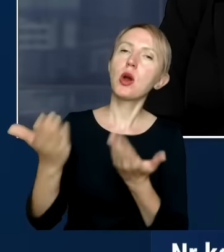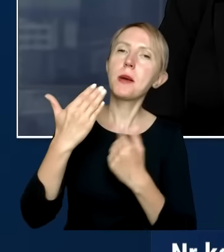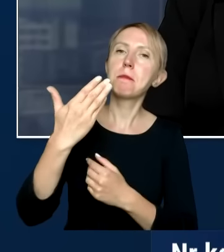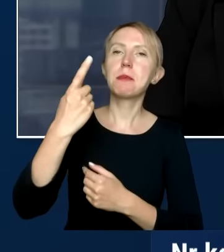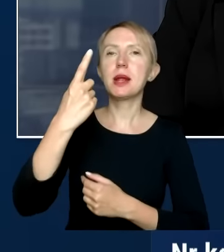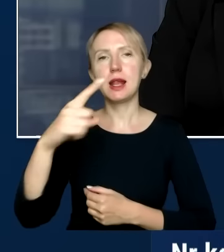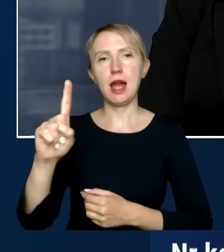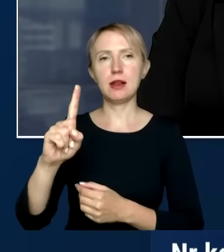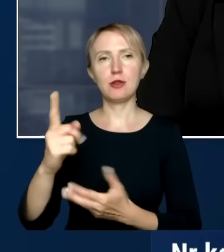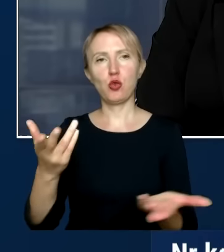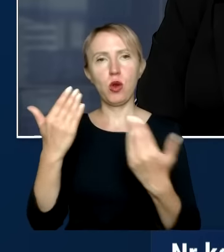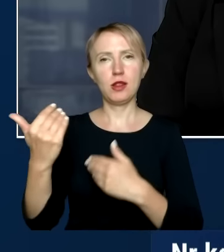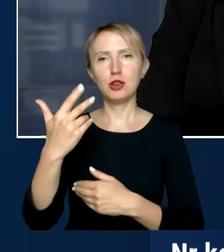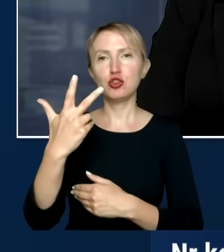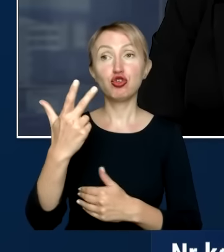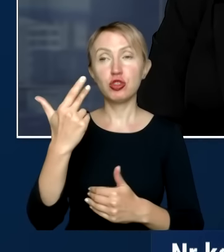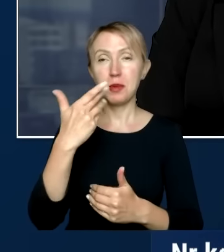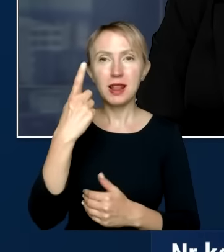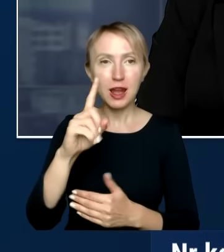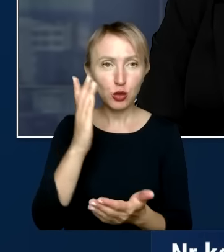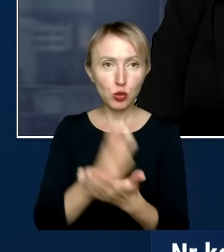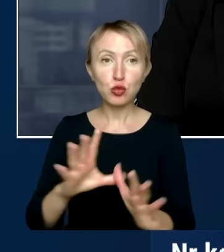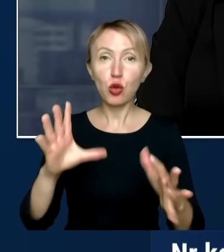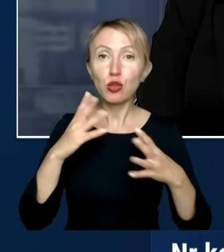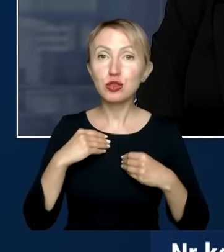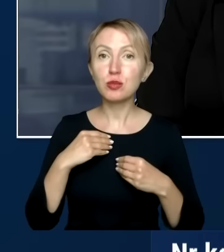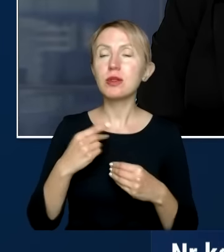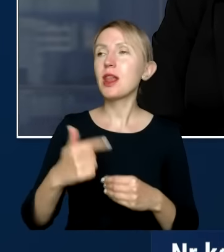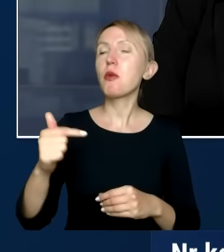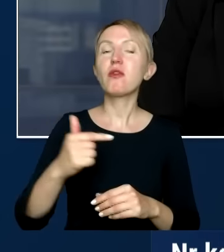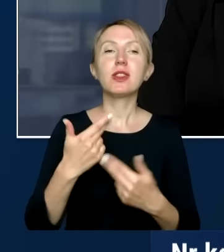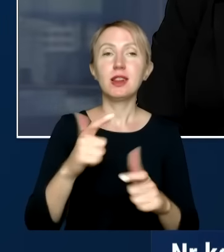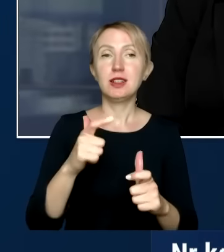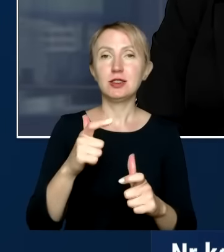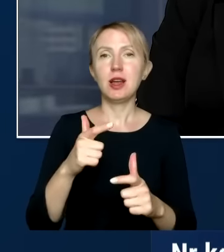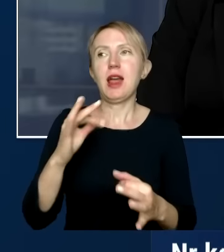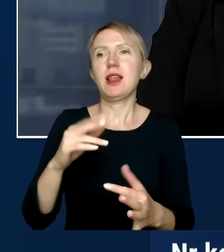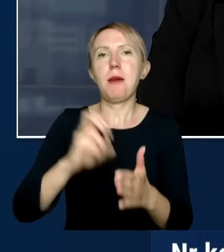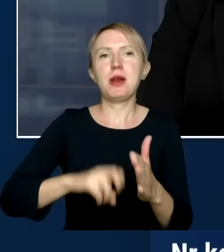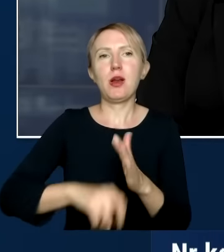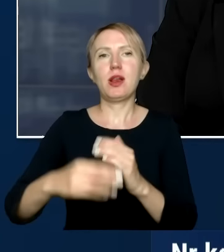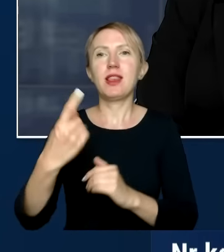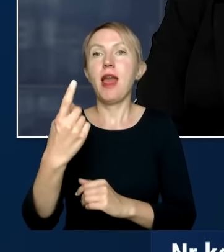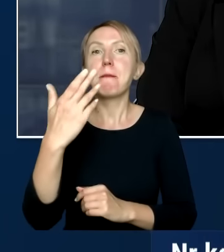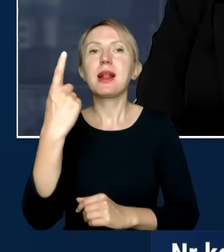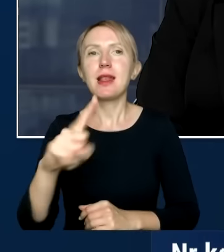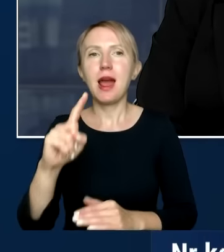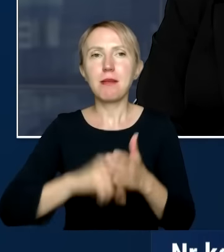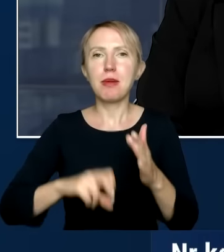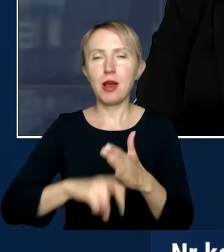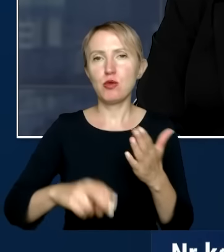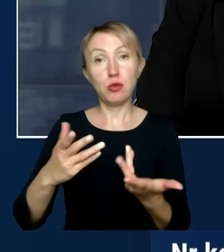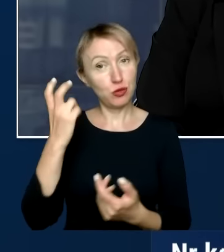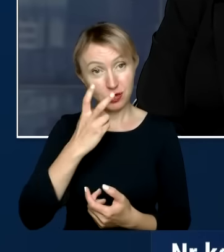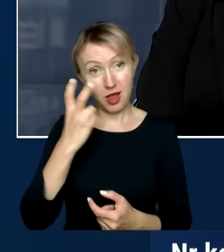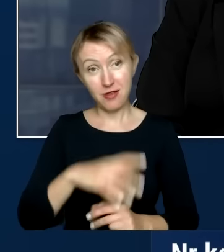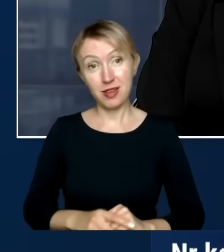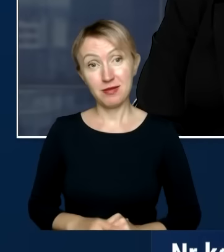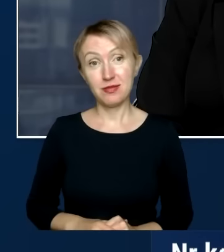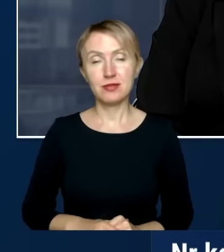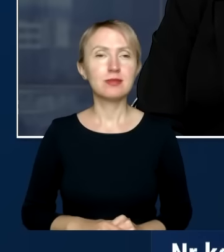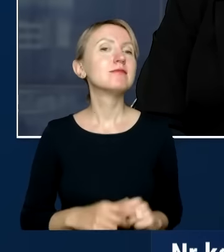miliardy żywej gotówki już dostali mieli nie dostać nic teraz brakuje im kolejnego miliarda jest ciekawie Nie